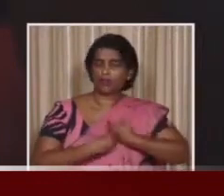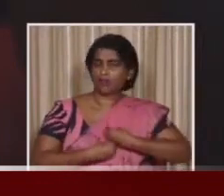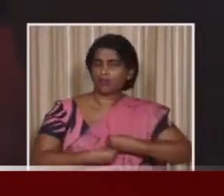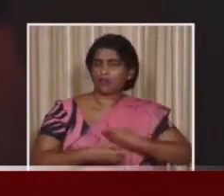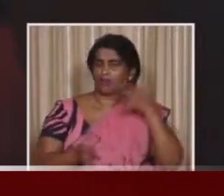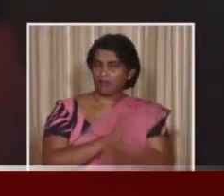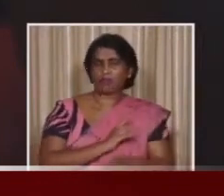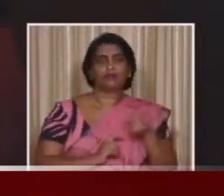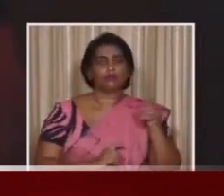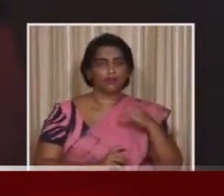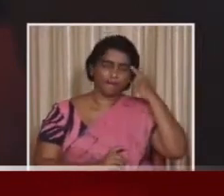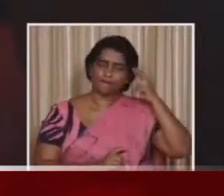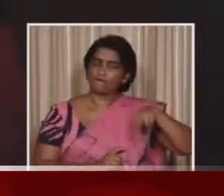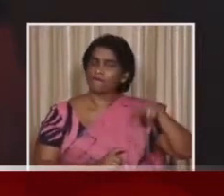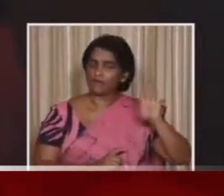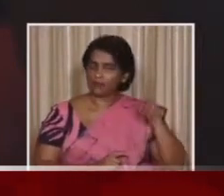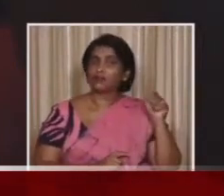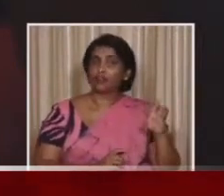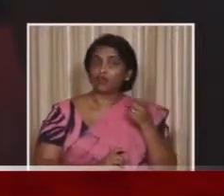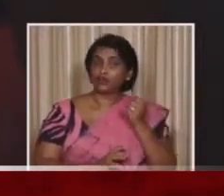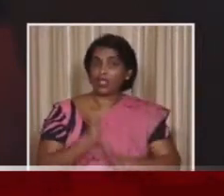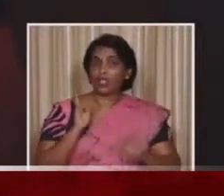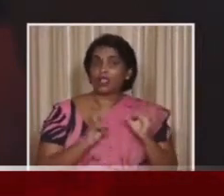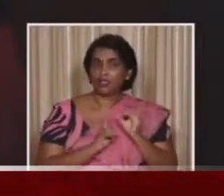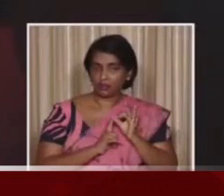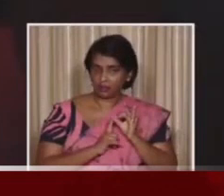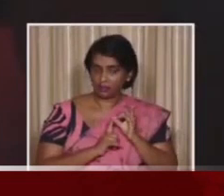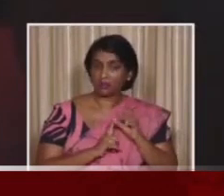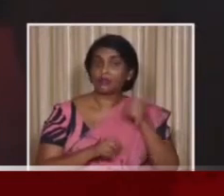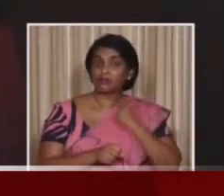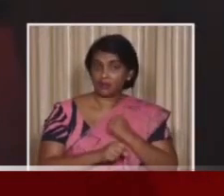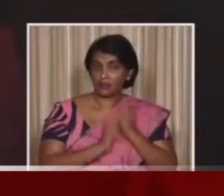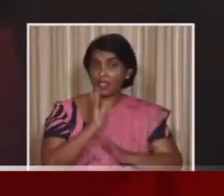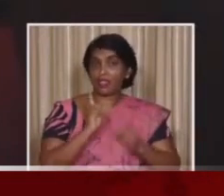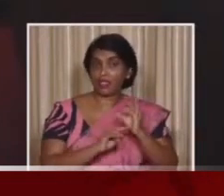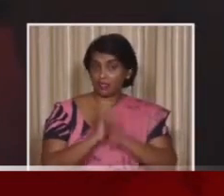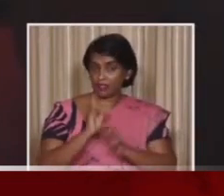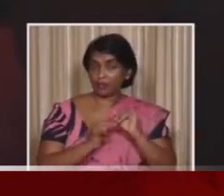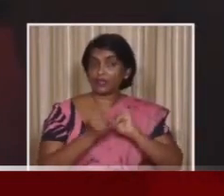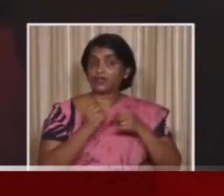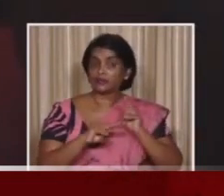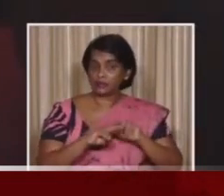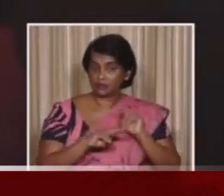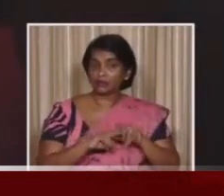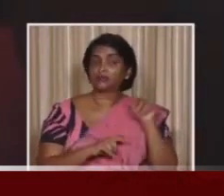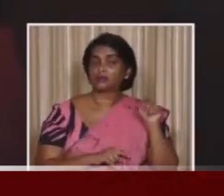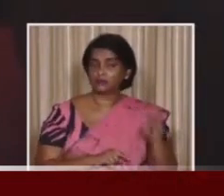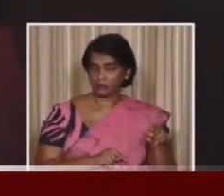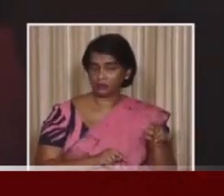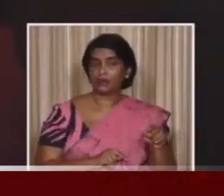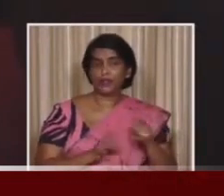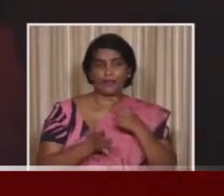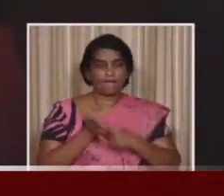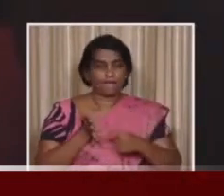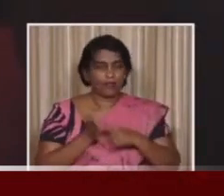அடைந்த தரப்பினர் போன்றவர்கள். பொருளாதார அழிவின் காரணமாக தங்களுக்கு ஏற்பட்ட பாரபட்சத்துக்கு இந்த நபர்களிடம் இழப்பீடு